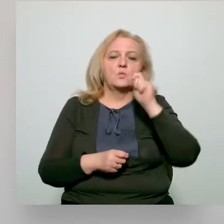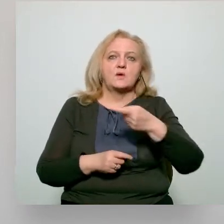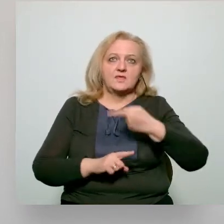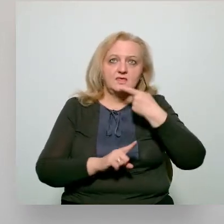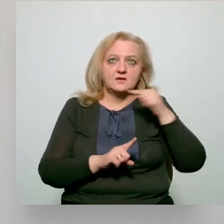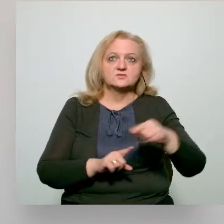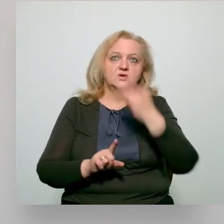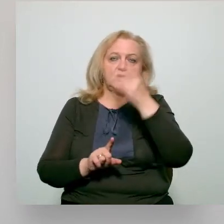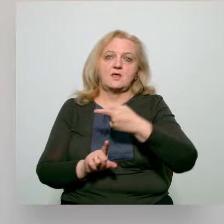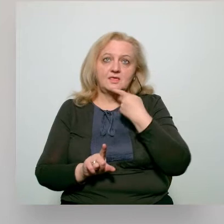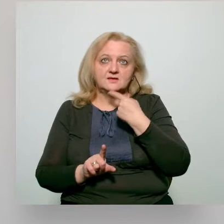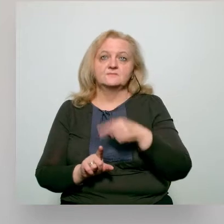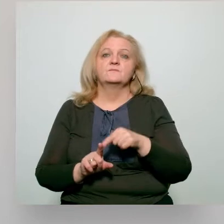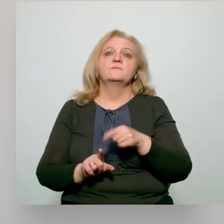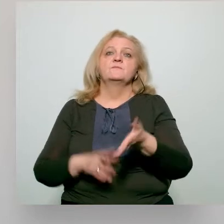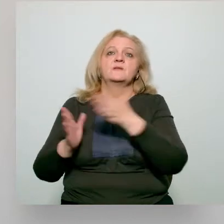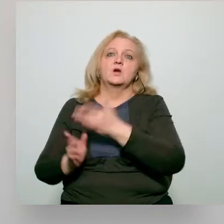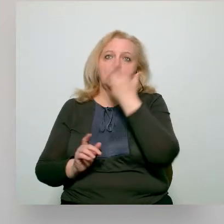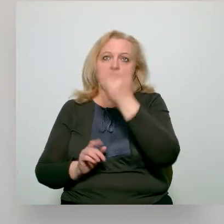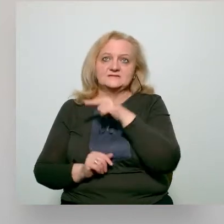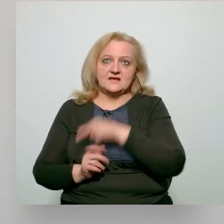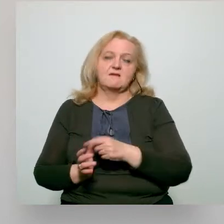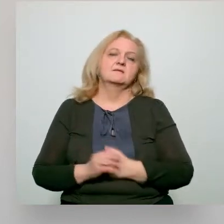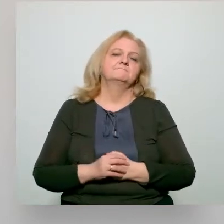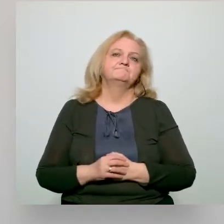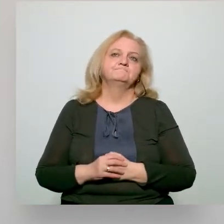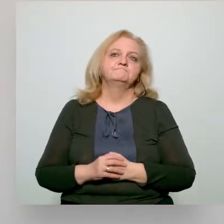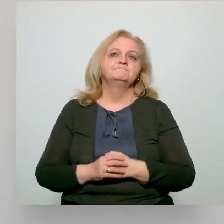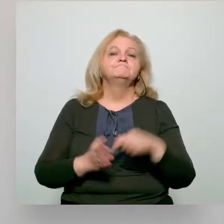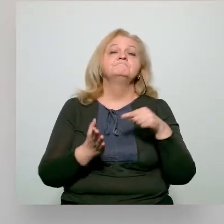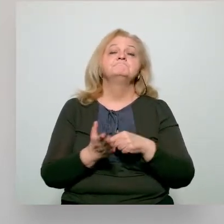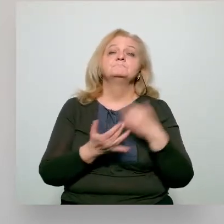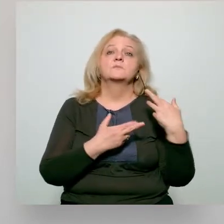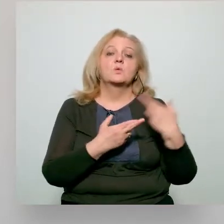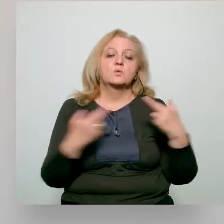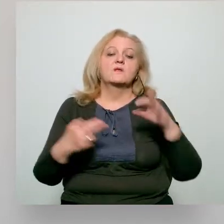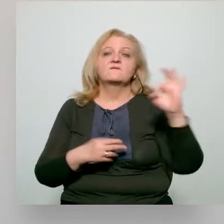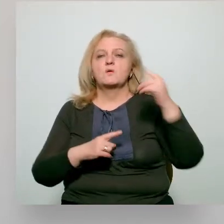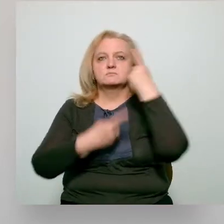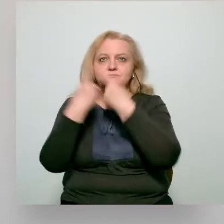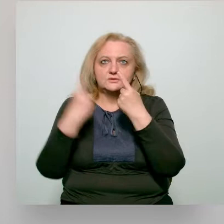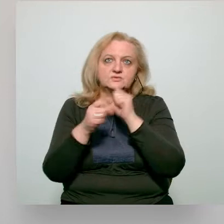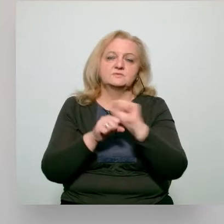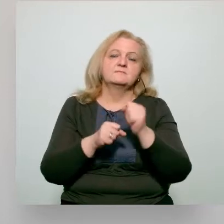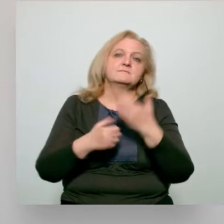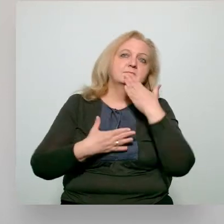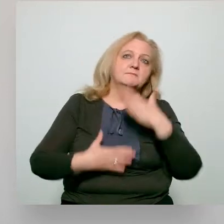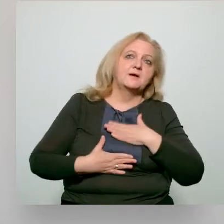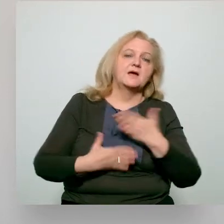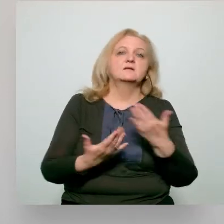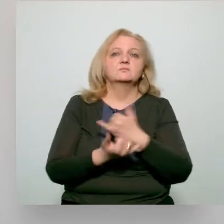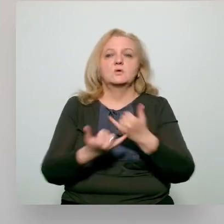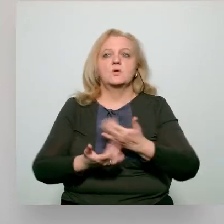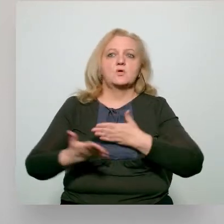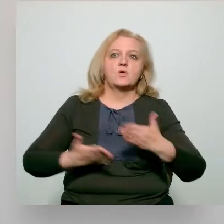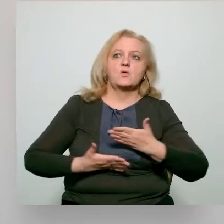ukraińskojęzyczni, rosyjskojęzyczni, Ukraińcy i Rosjanie. To grupy różnią się swoimi podstawami, jeśli chodzi o patriotyzm, gotowość